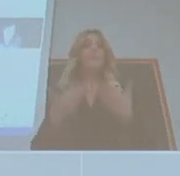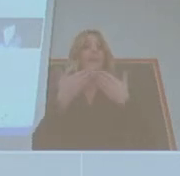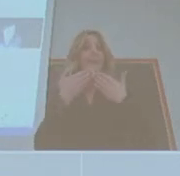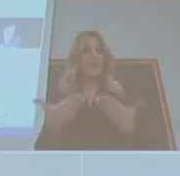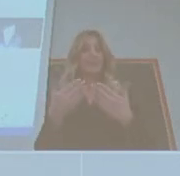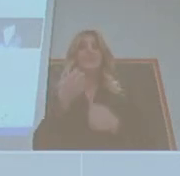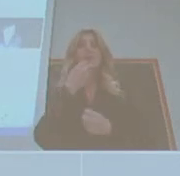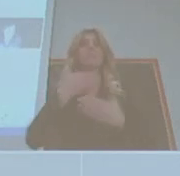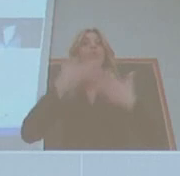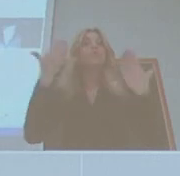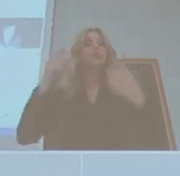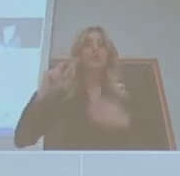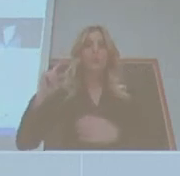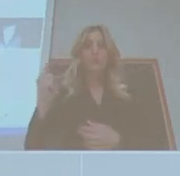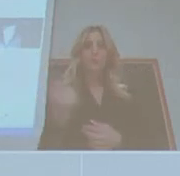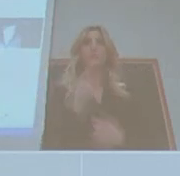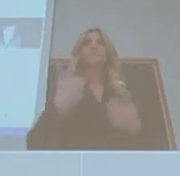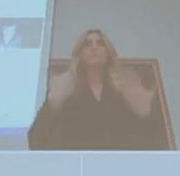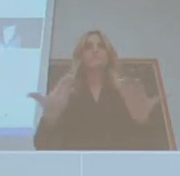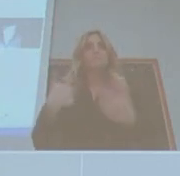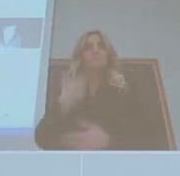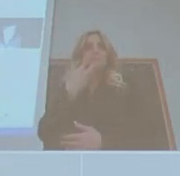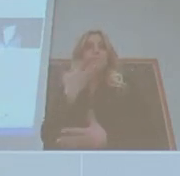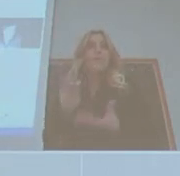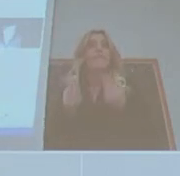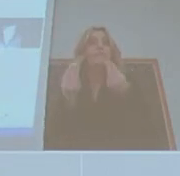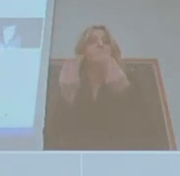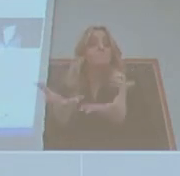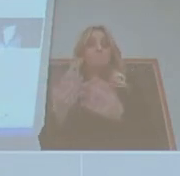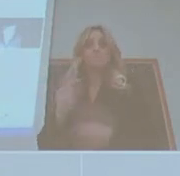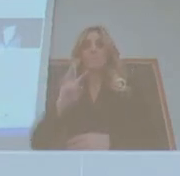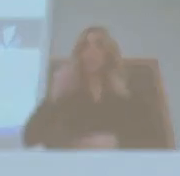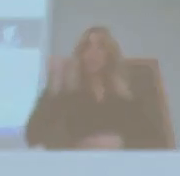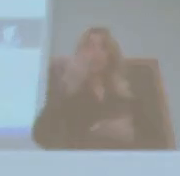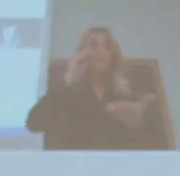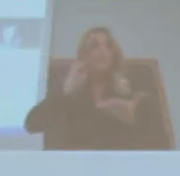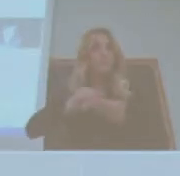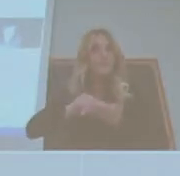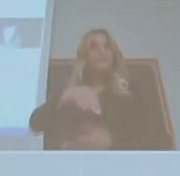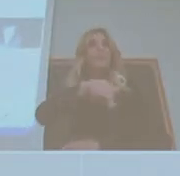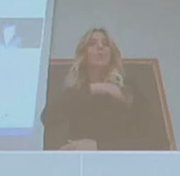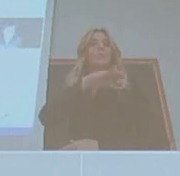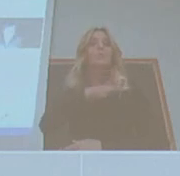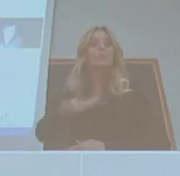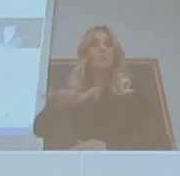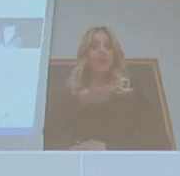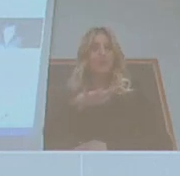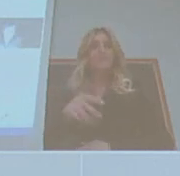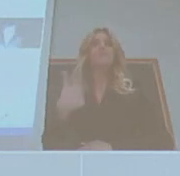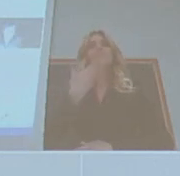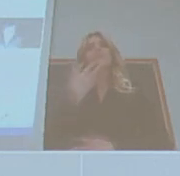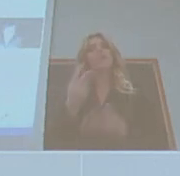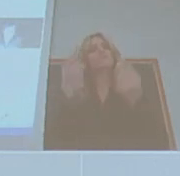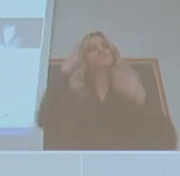Grazie, buongiorno a tutti. Ecco, io volevo portare tutti i presenti, tutti gli studenti, a